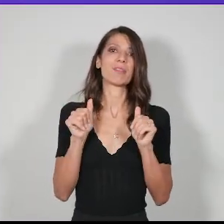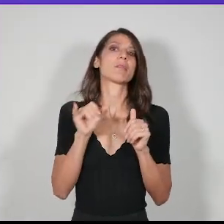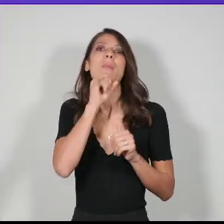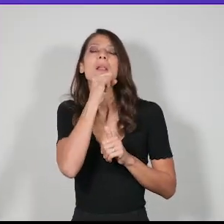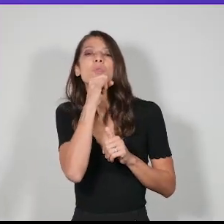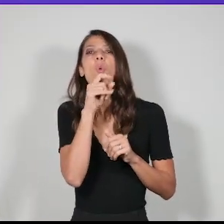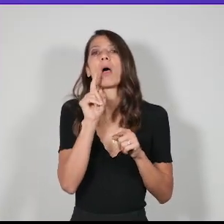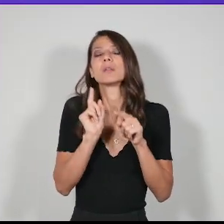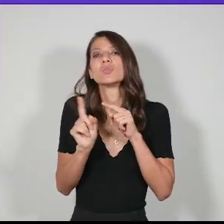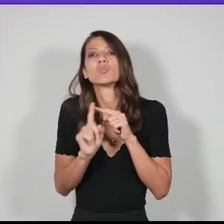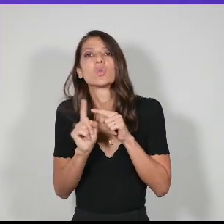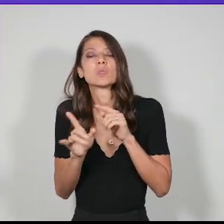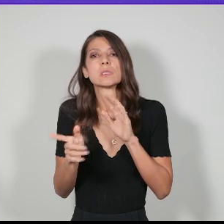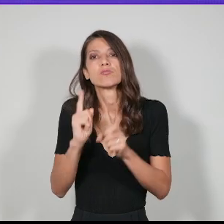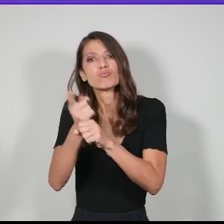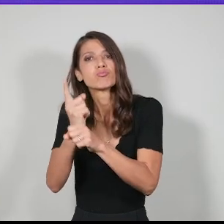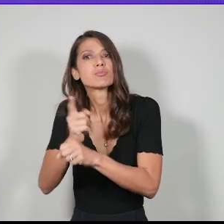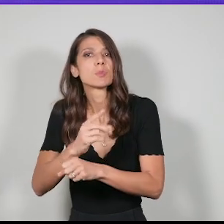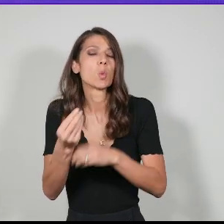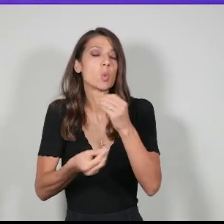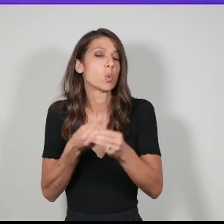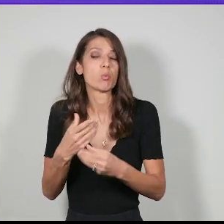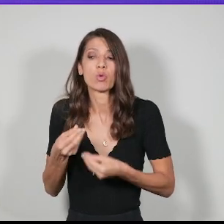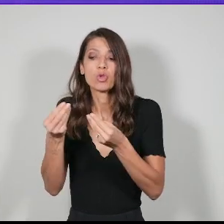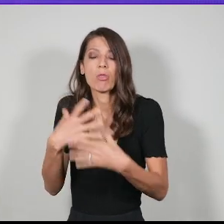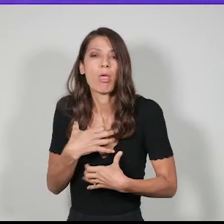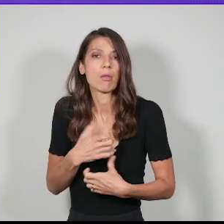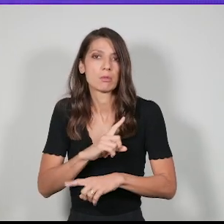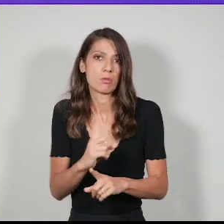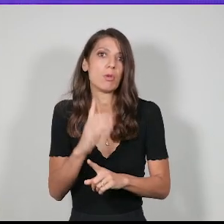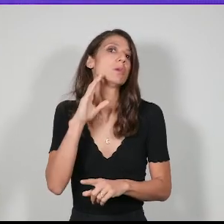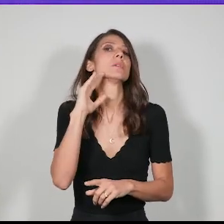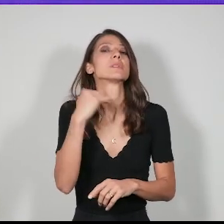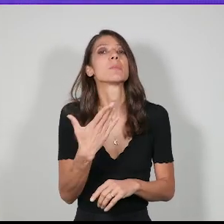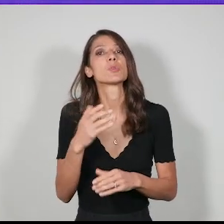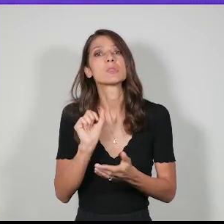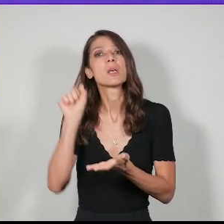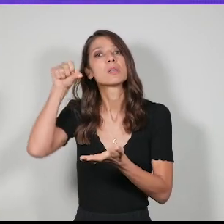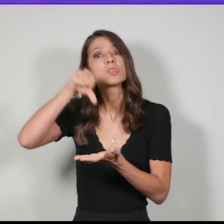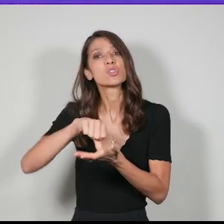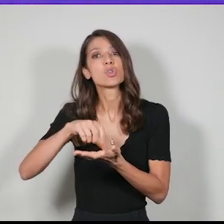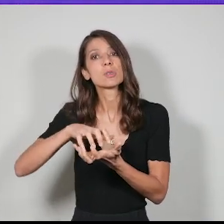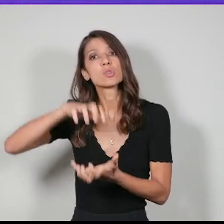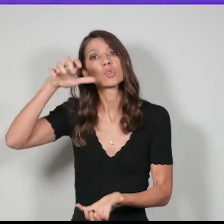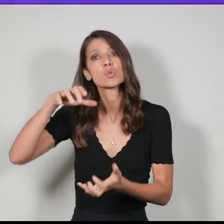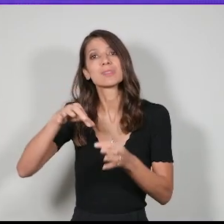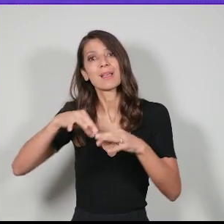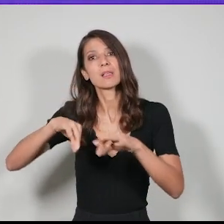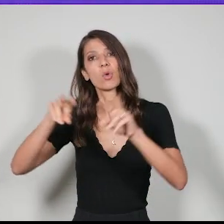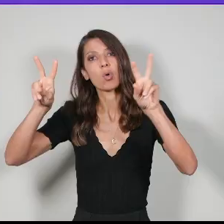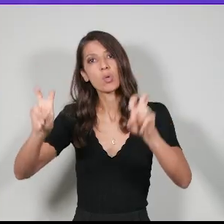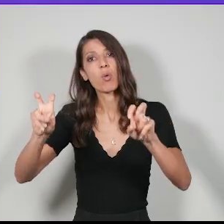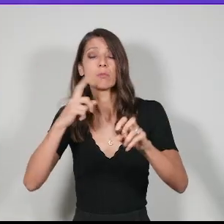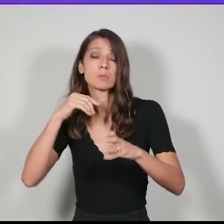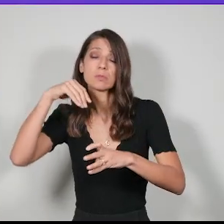très heurtantes. Et donc, on a mis en place avec les centres ressources territoriaux qui ont un volet formation, en fait,